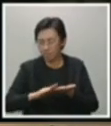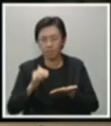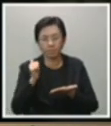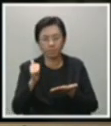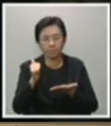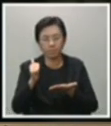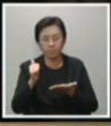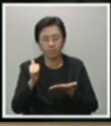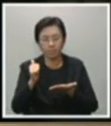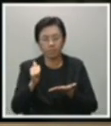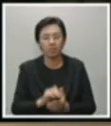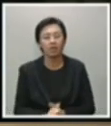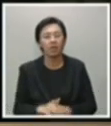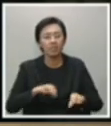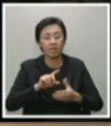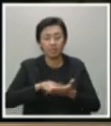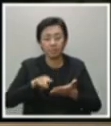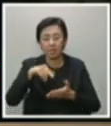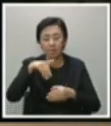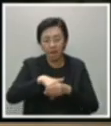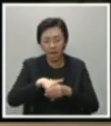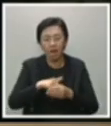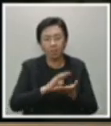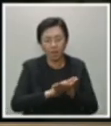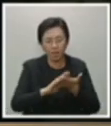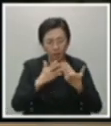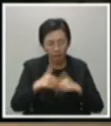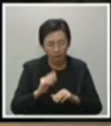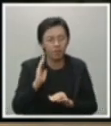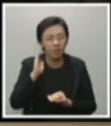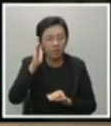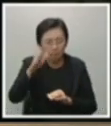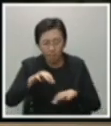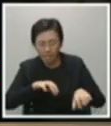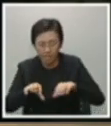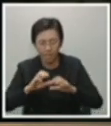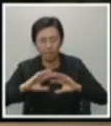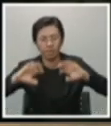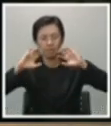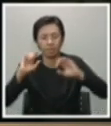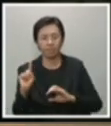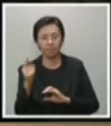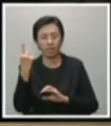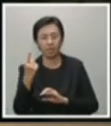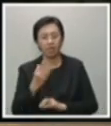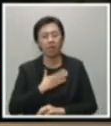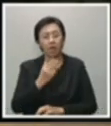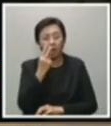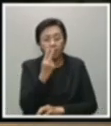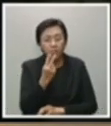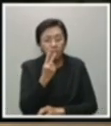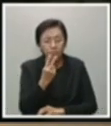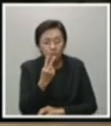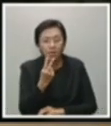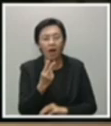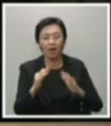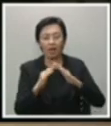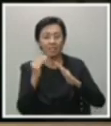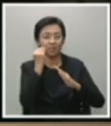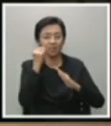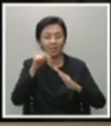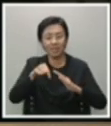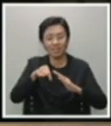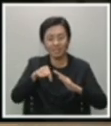และก็จะยังคงเดินหน้าในการทำงานต่อไปจนกว่าจะมีรัฐบาลใหม่ค่ะซึ่งเราจะไปดูกันนะคะสำหรับบรรยากาศล่าสุด